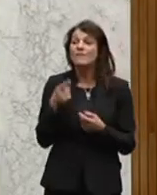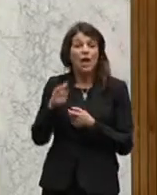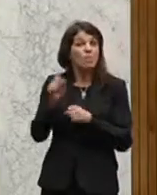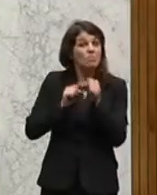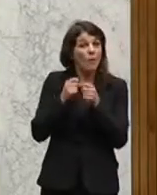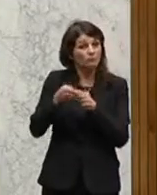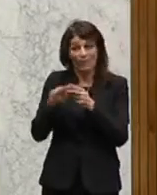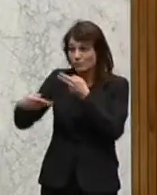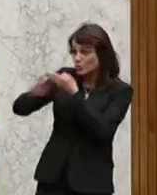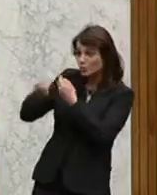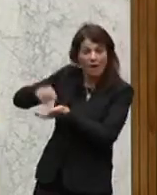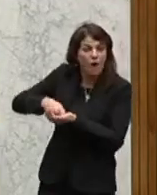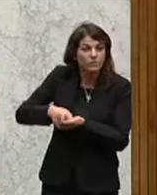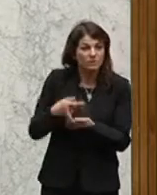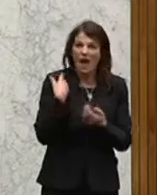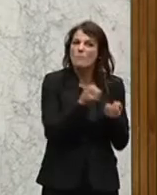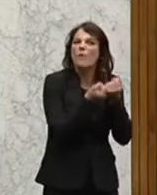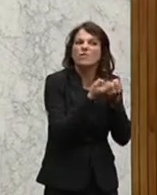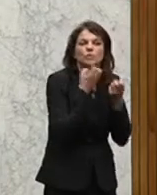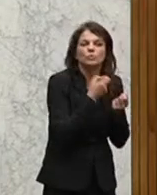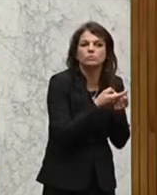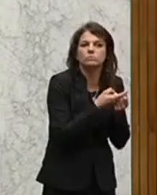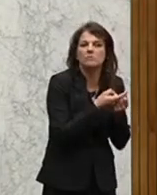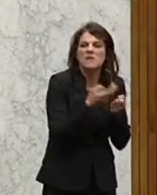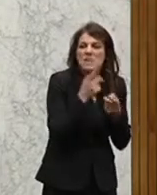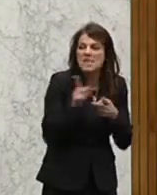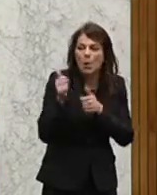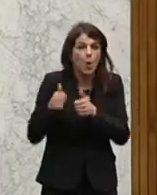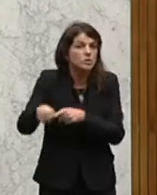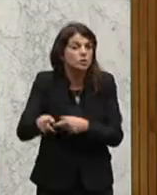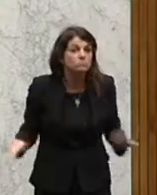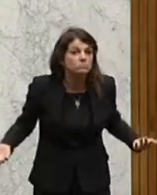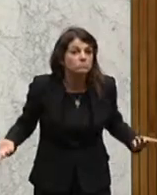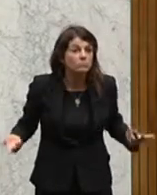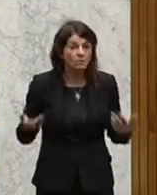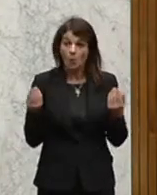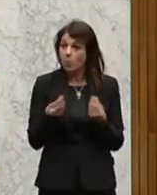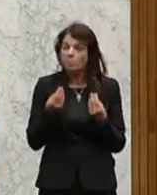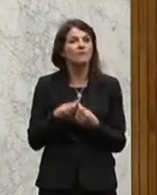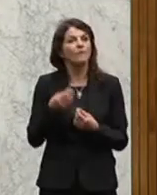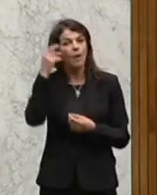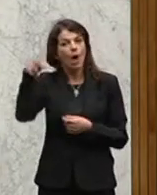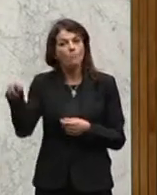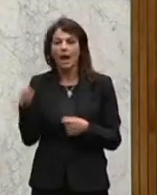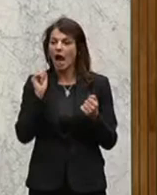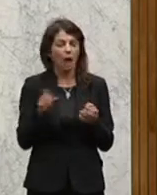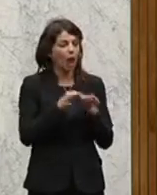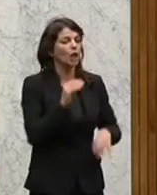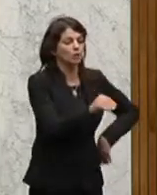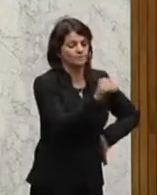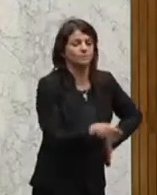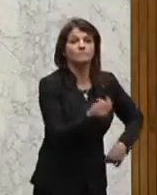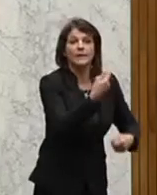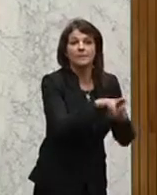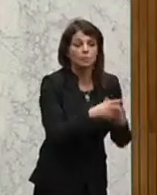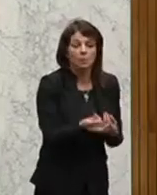war, wird ihm jetzt nicht in den Konkurs geschickt, weil dann könnten sich die Gläubiger bei Kärnten anstellen, die würden nichts